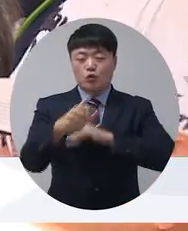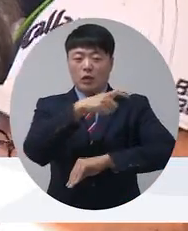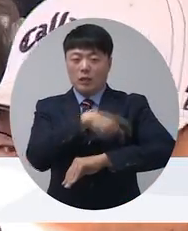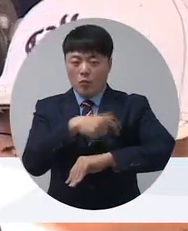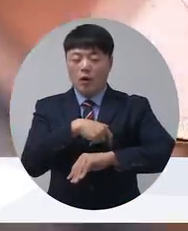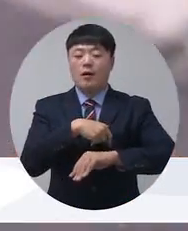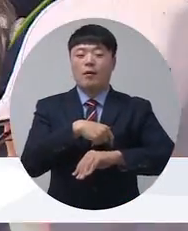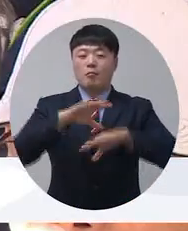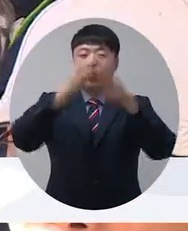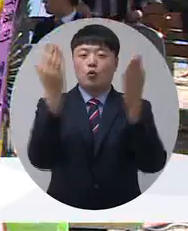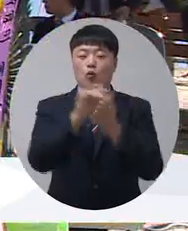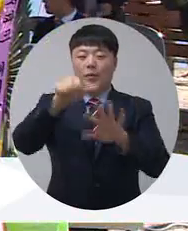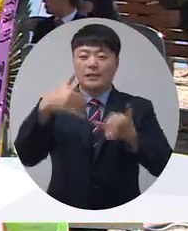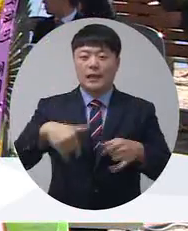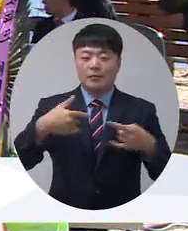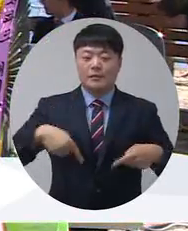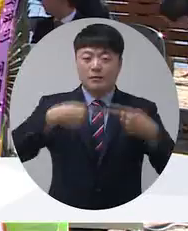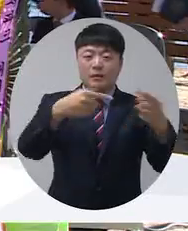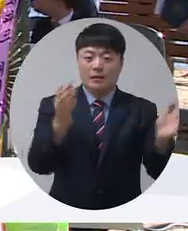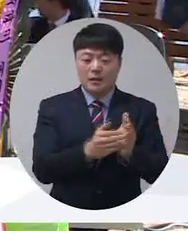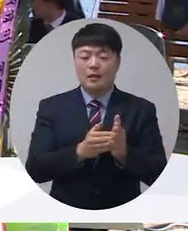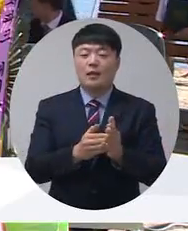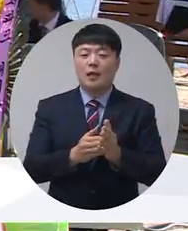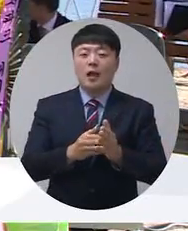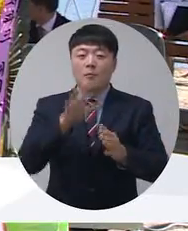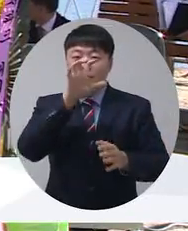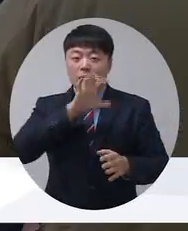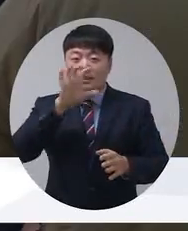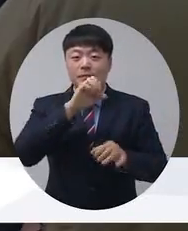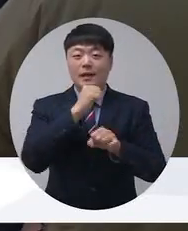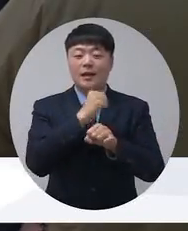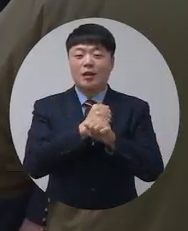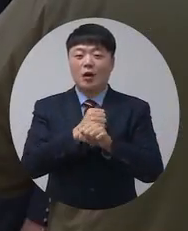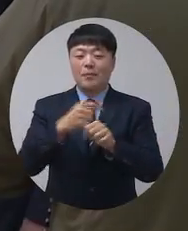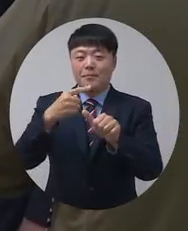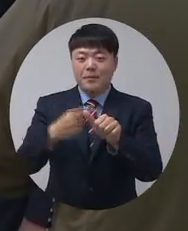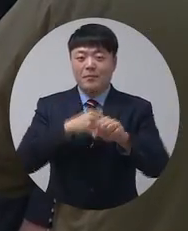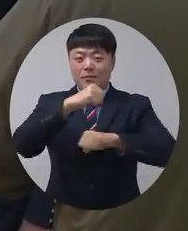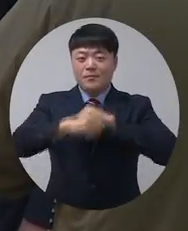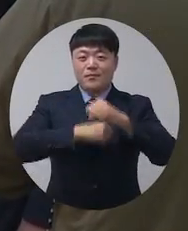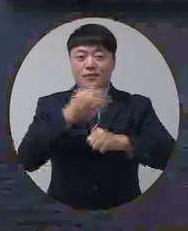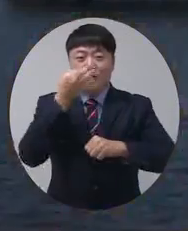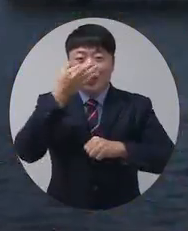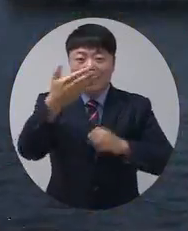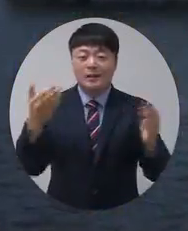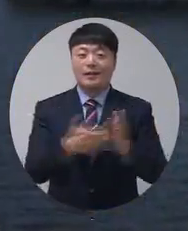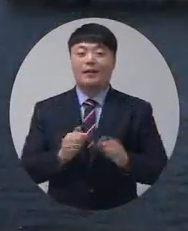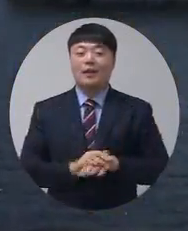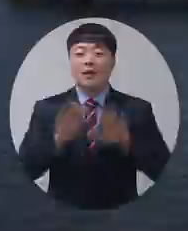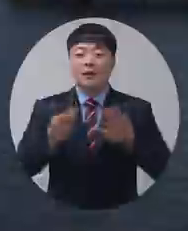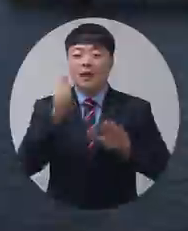500여 명이 참가했으며 합천호에서 평소에 갈고 닦은 수상 스키 실력을 마음껏 뽐냈습니다.